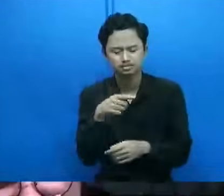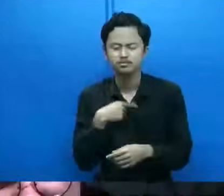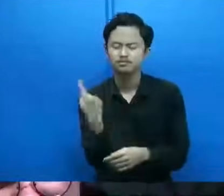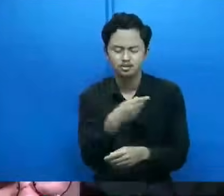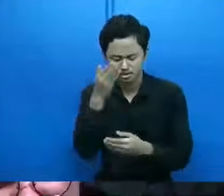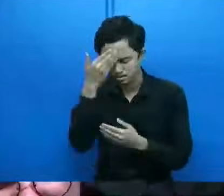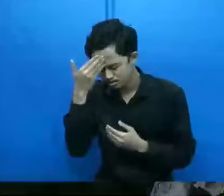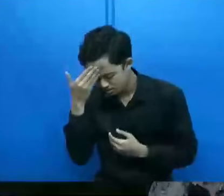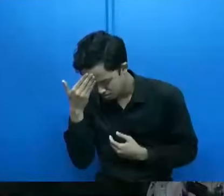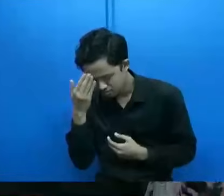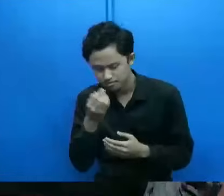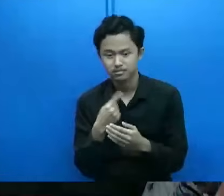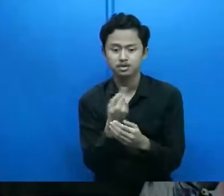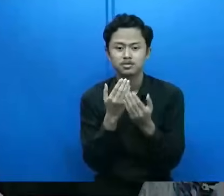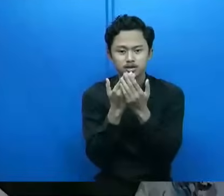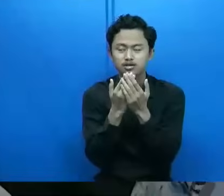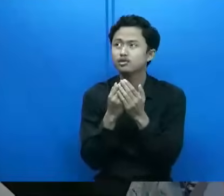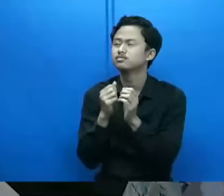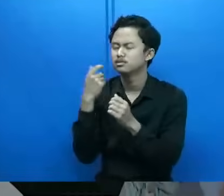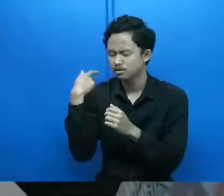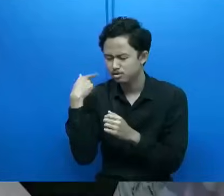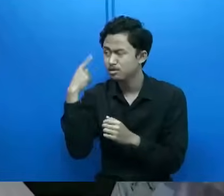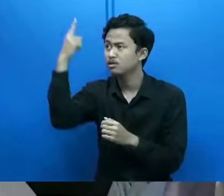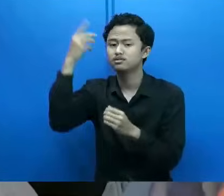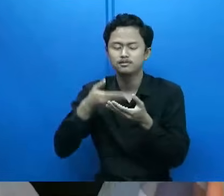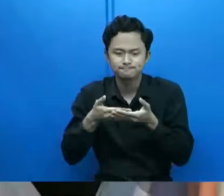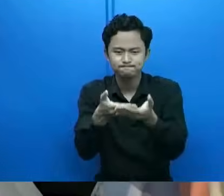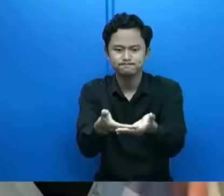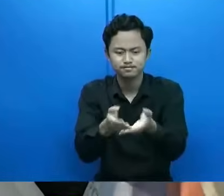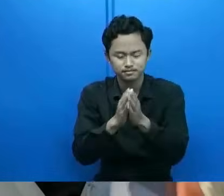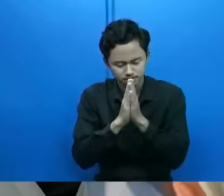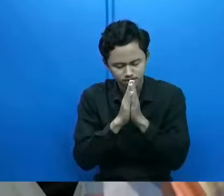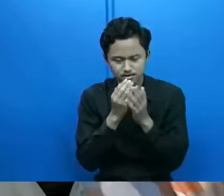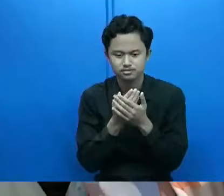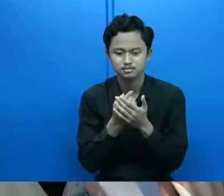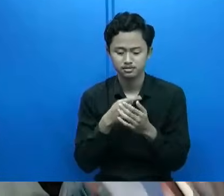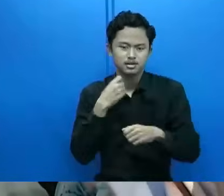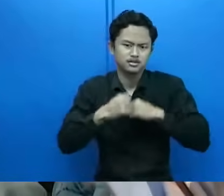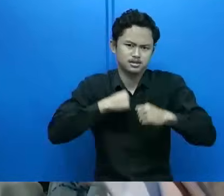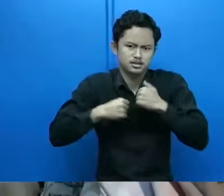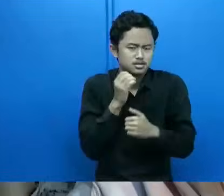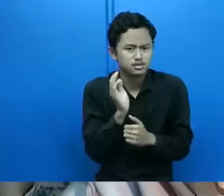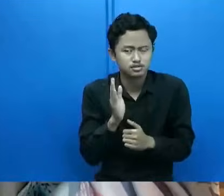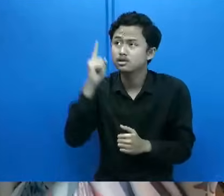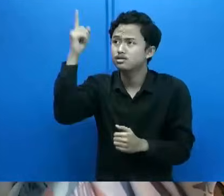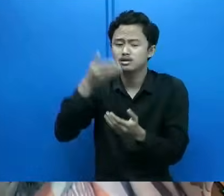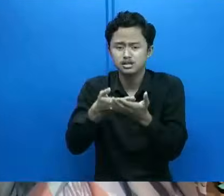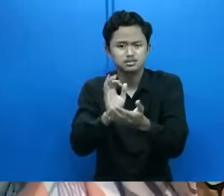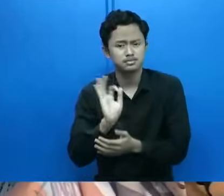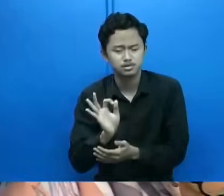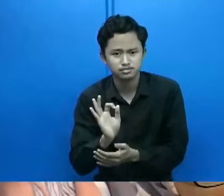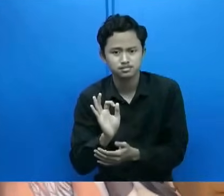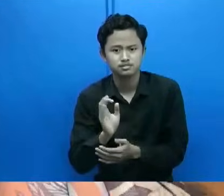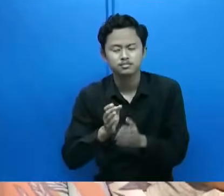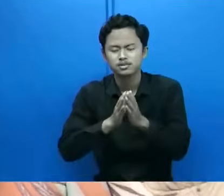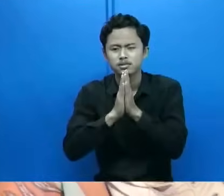maka mohon kabulkan doa kami seperti apa yang telah engkau janjikan. Jika dengan semua ikhtiar kami belum mengabulkan, belum mampu mengabulkan apa yang kami mohonkan,